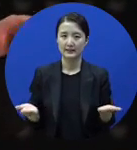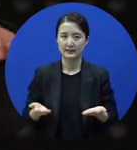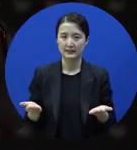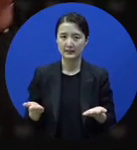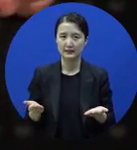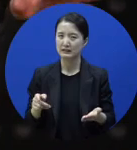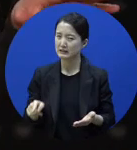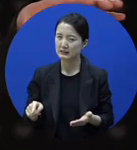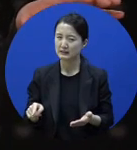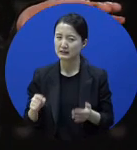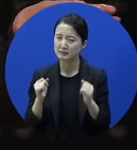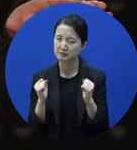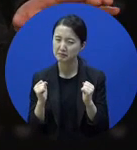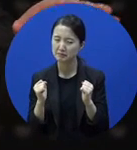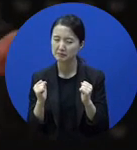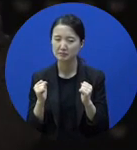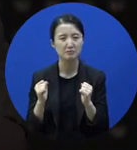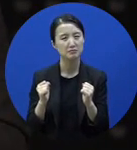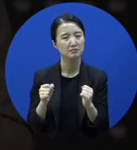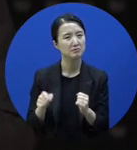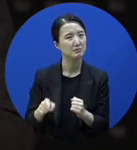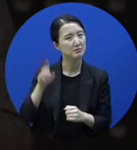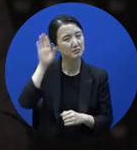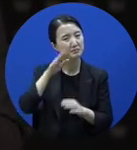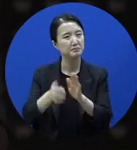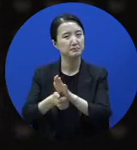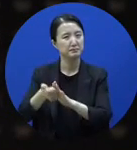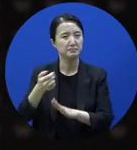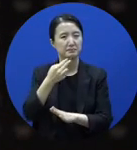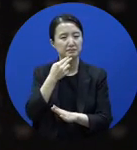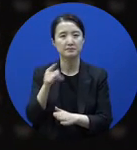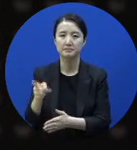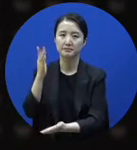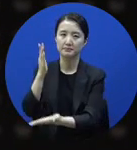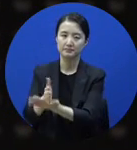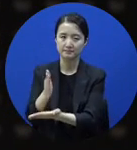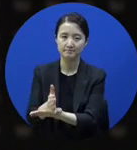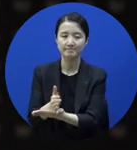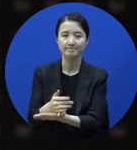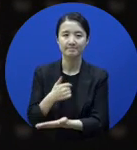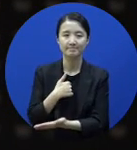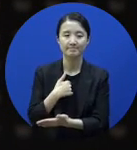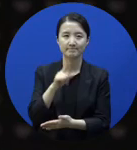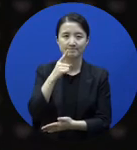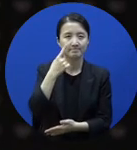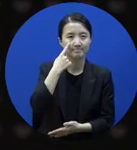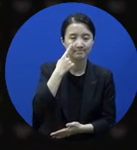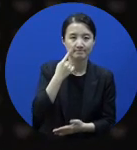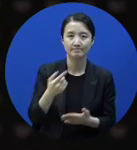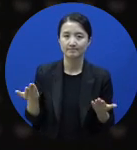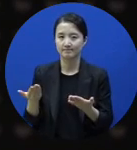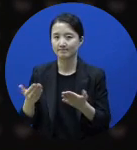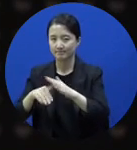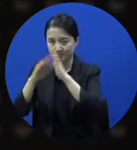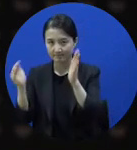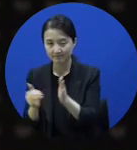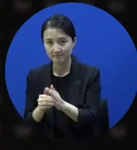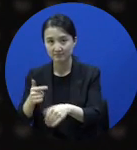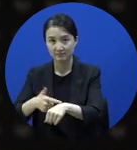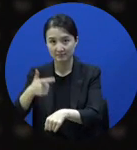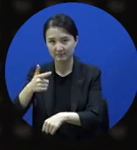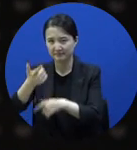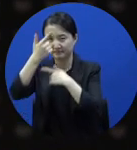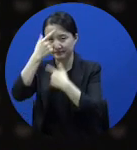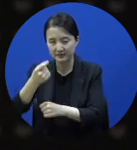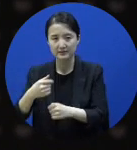나오듯이 퇴근을 좀 했습니다. 퇴근을 해서 내가 만나고 싶은 사람들을 한 분씩 이렇게 만나서 그분들은 어떻게 살고 있을까라는 걸